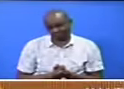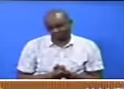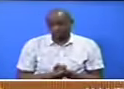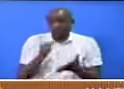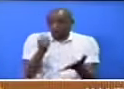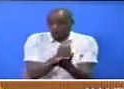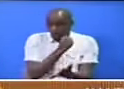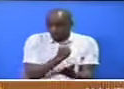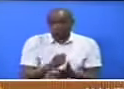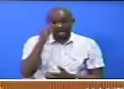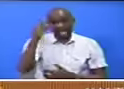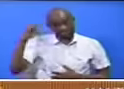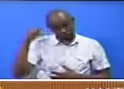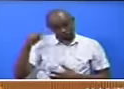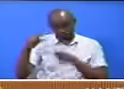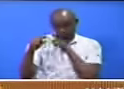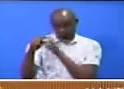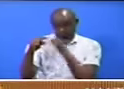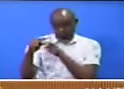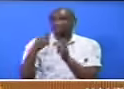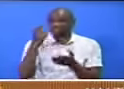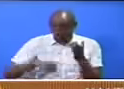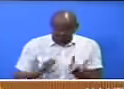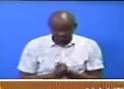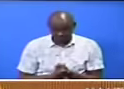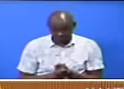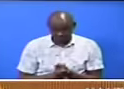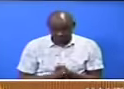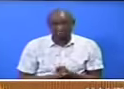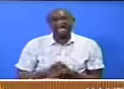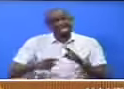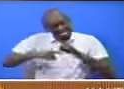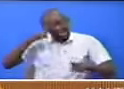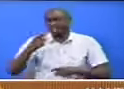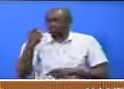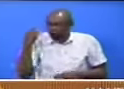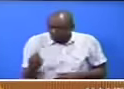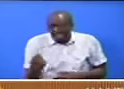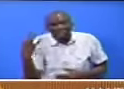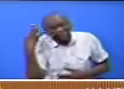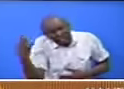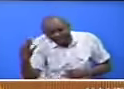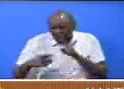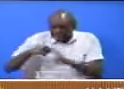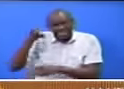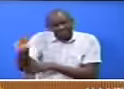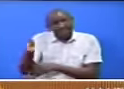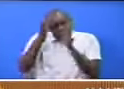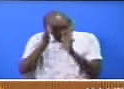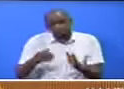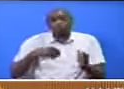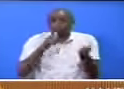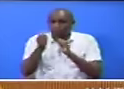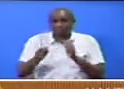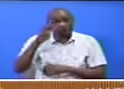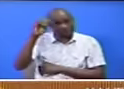Ofisi ya Inspekta Mkuu wa Polisi Joseph Boynet sasa imedai kwamba mauaji ya watoto watatu wa James Ratemo, mgombea wakilishi wadi